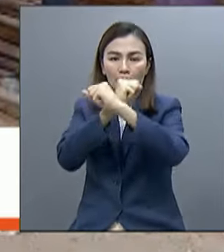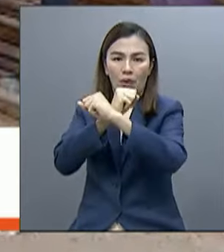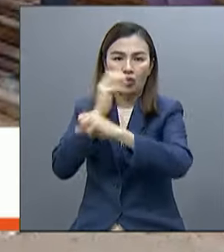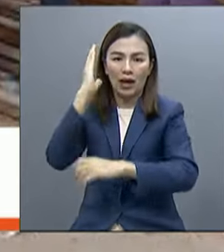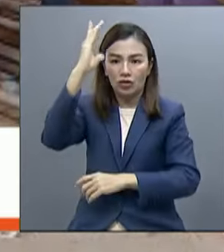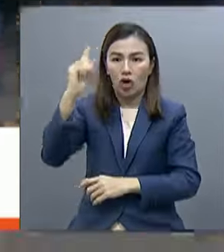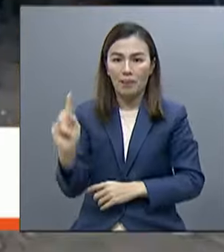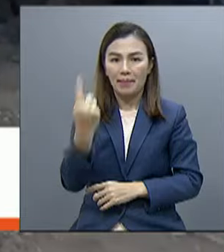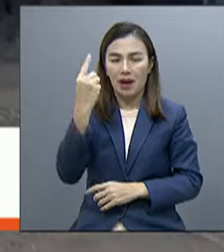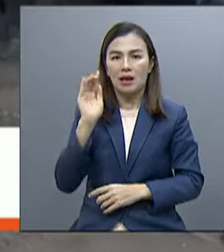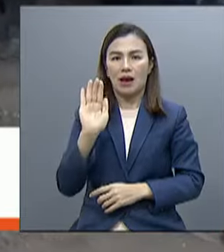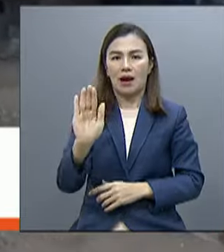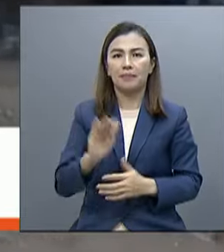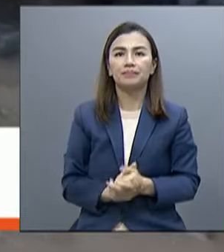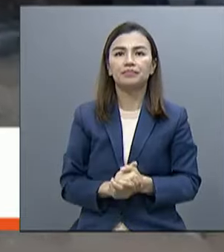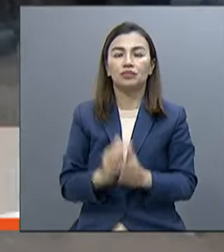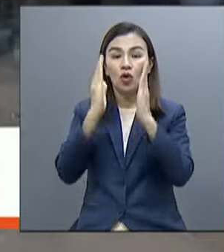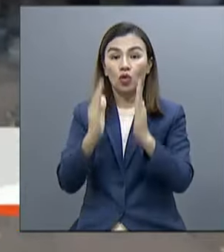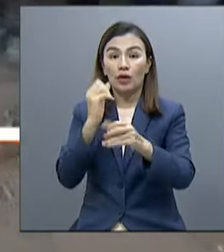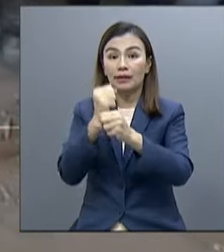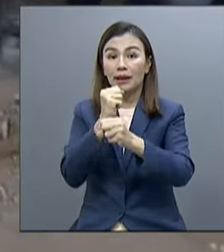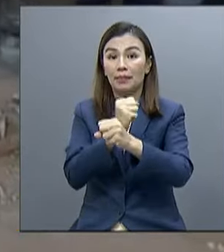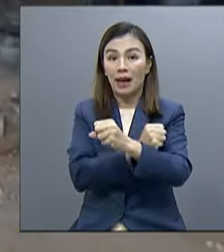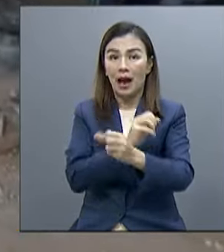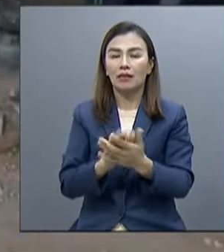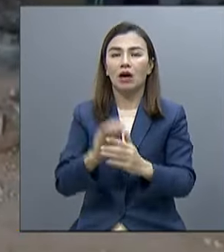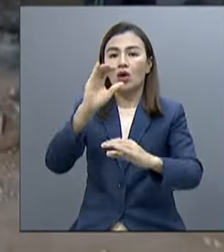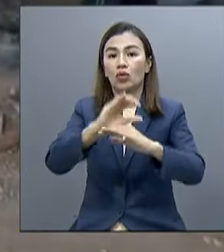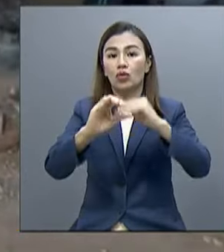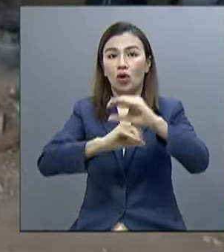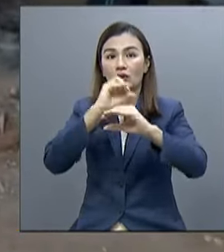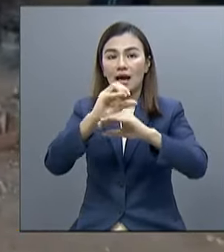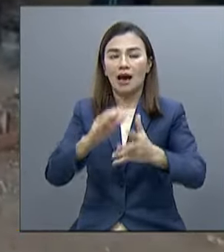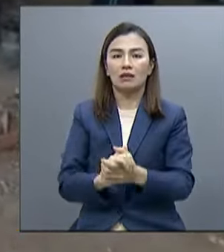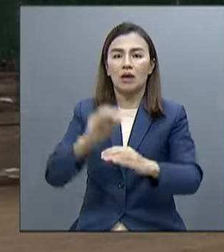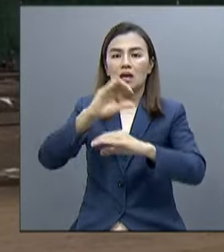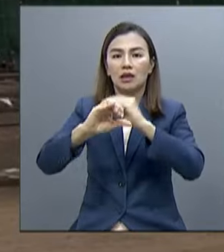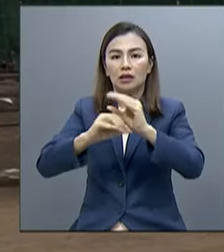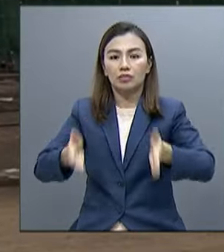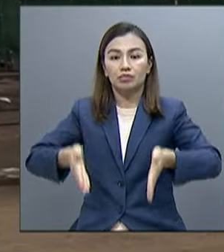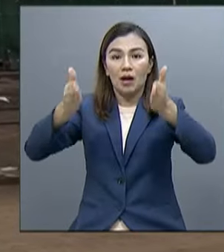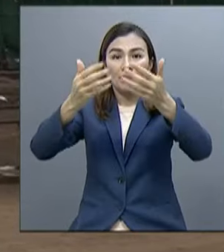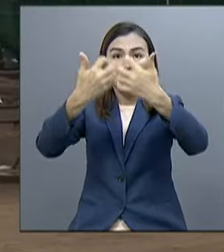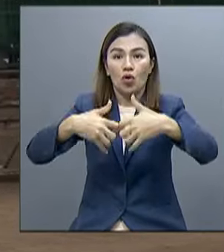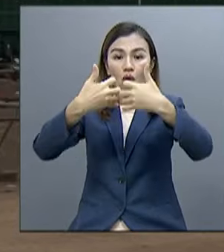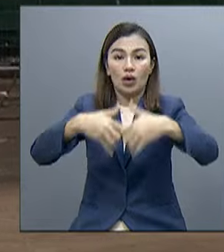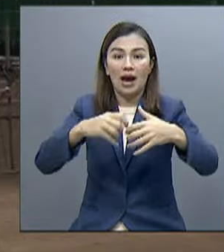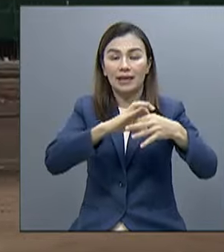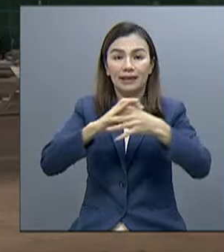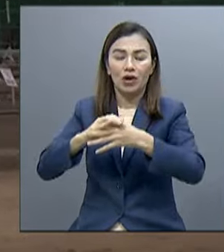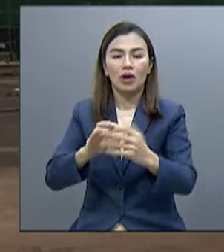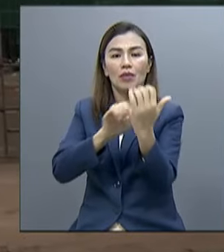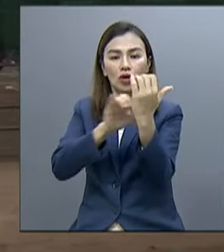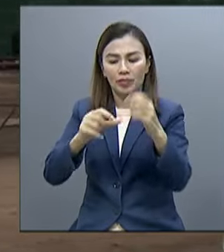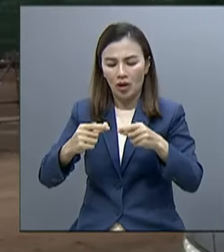ค่ะสำหรับแรงงานกลุ่มดังกล่าวเป็นแรงงานก่อสร้างอาคารโรงงานผลิตชิ้นส่วนอิเล็กทรอนิกส์และแผ่นวง